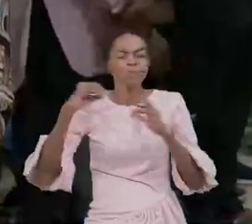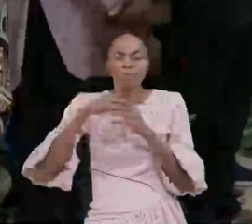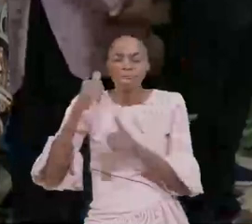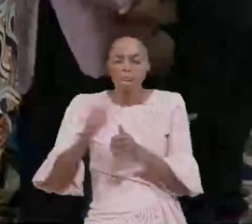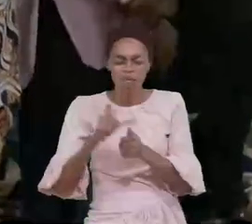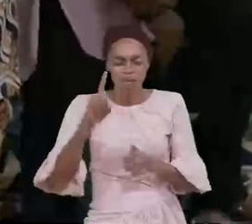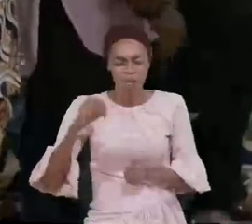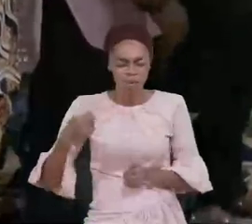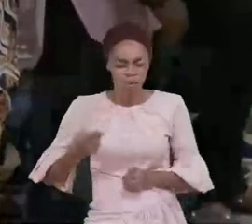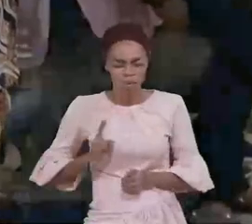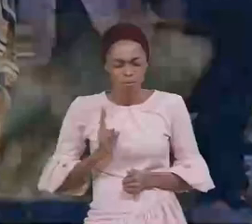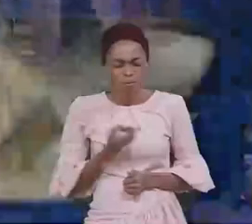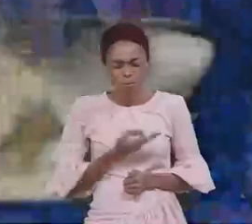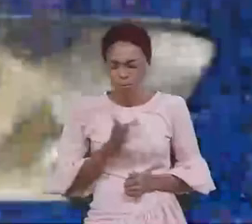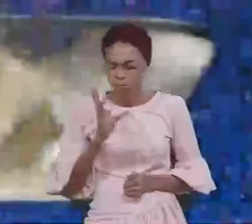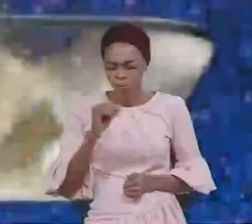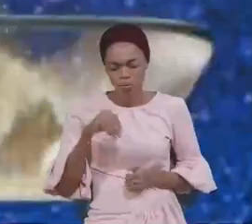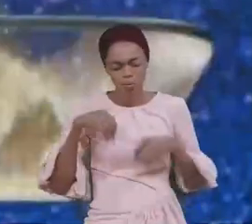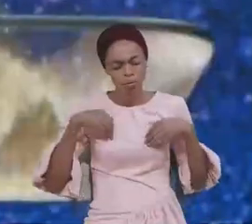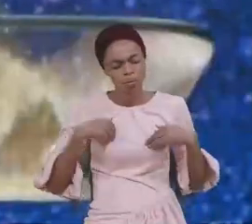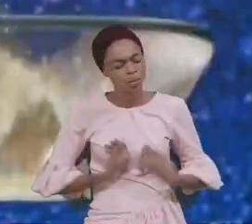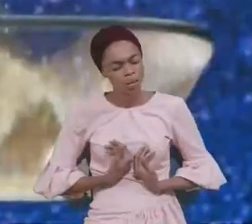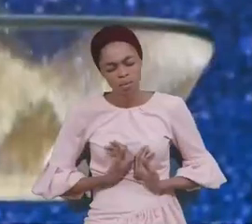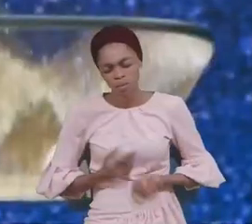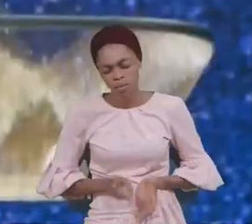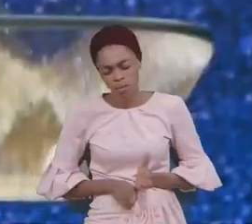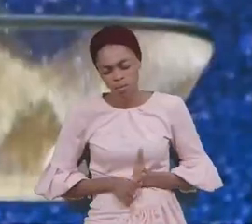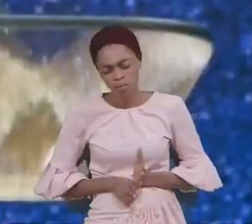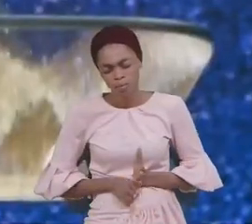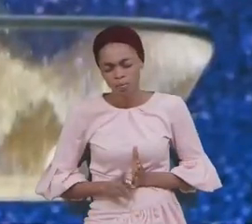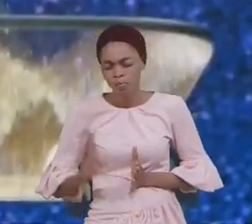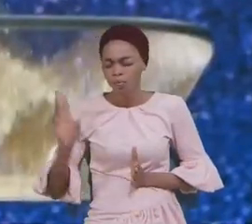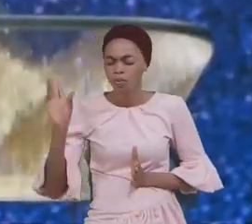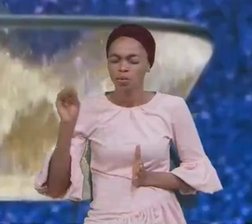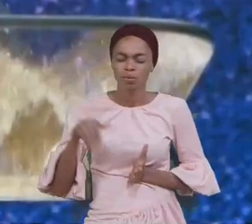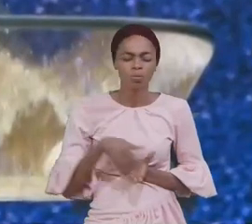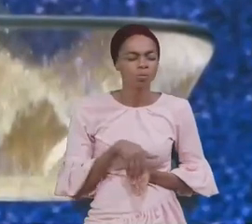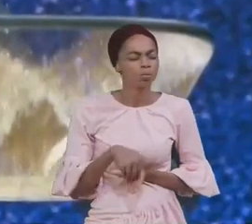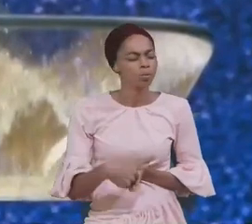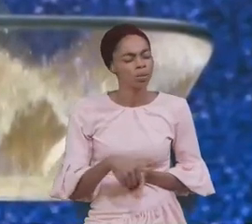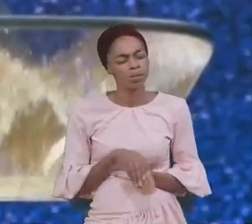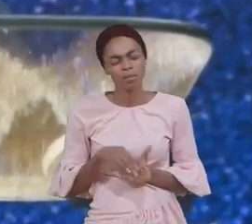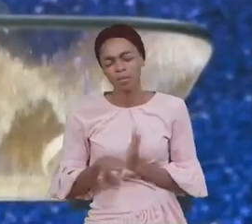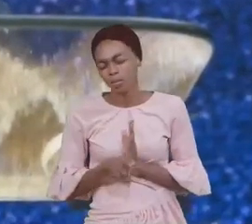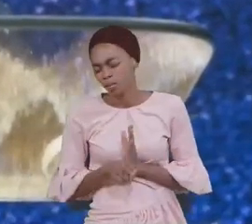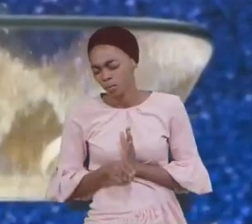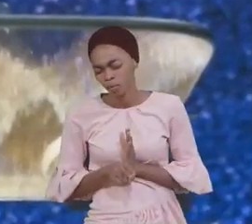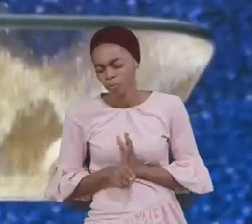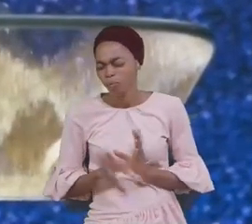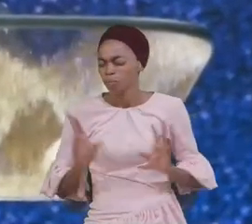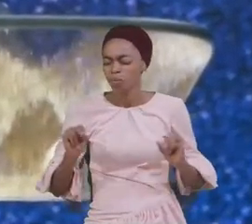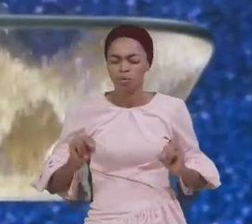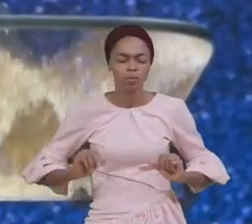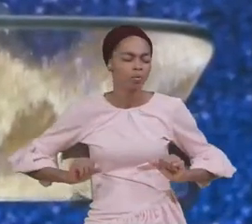nous. Pas de lassitude, pas d'épuisement, pas de